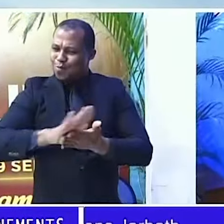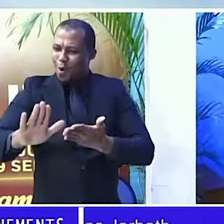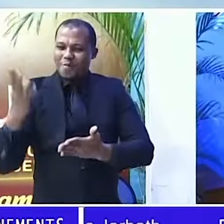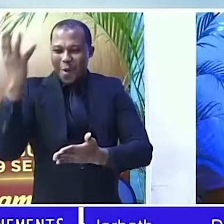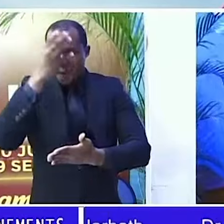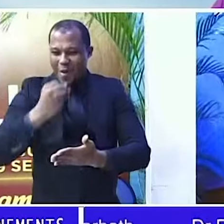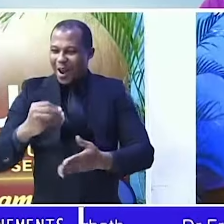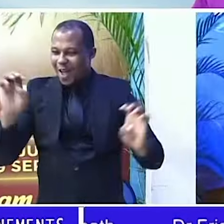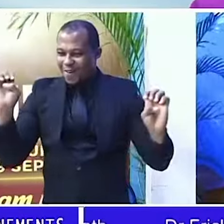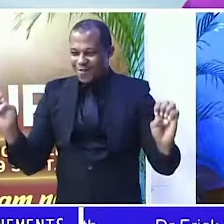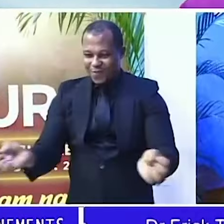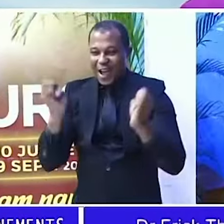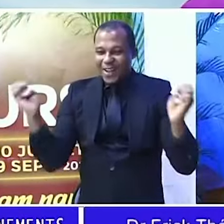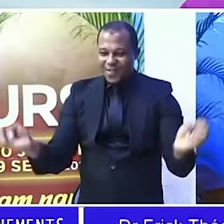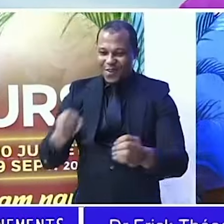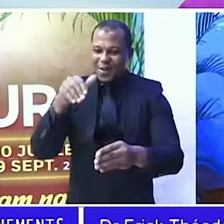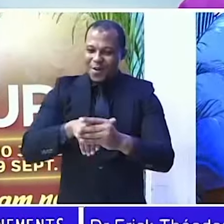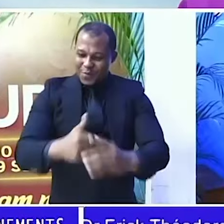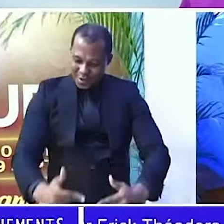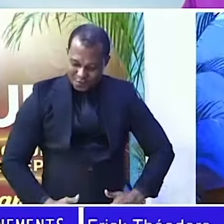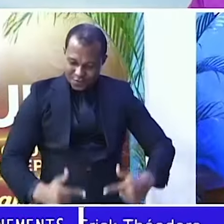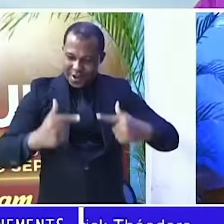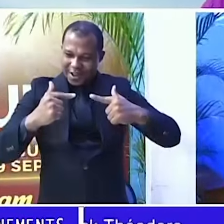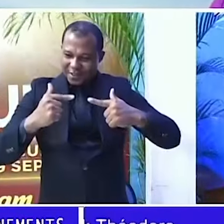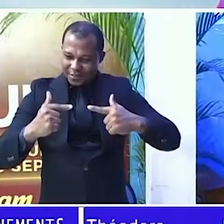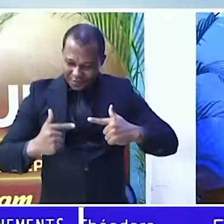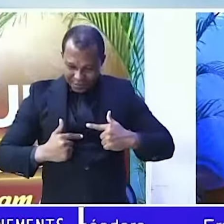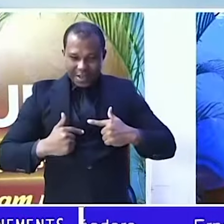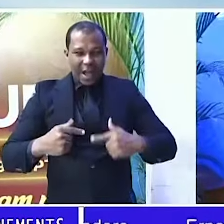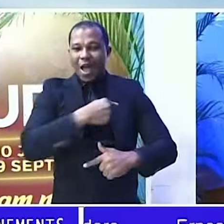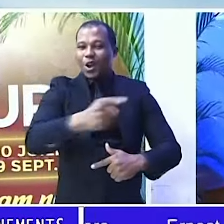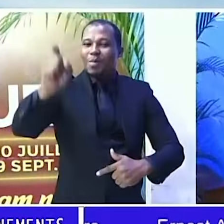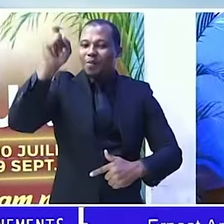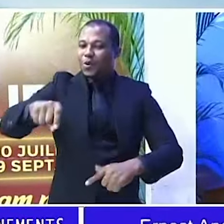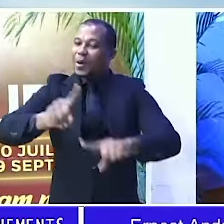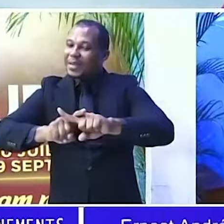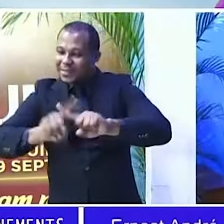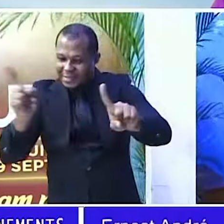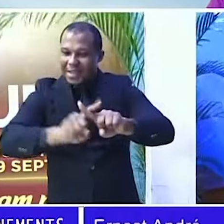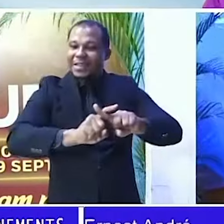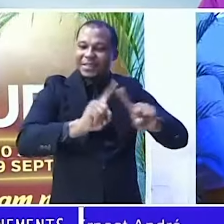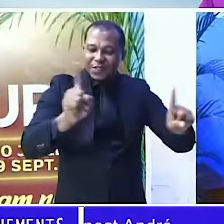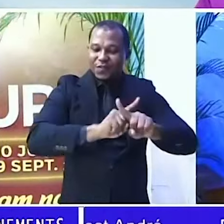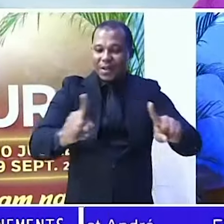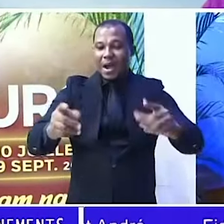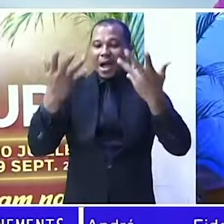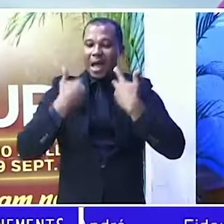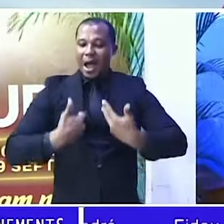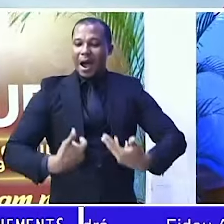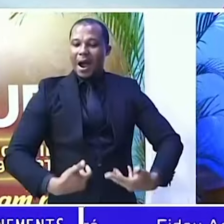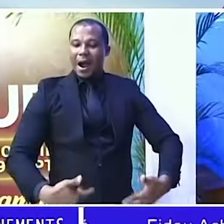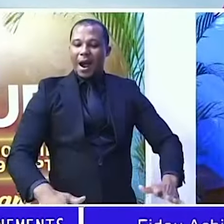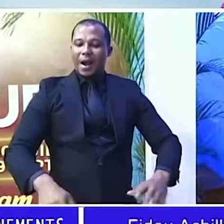effort pour que dans la vie ou distinguer plusieurs bagages parmi lesquels rad moi dois mettre pour mal